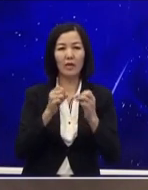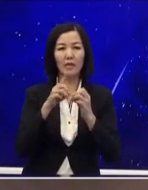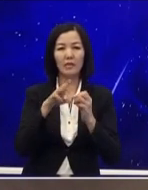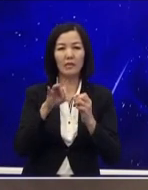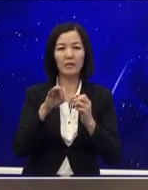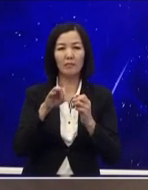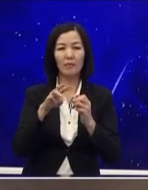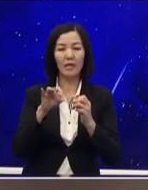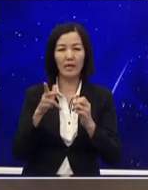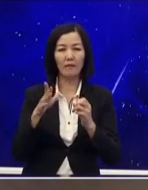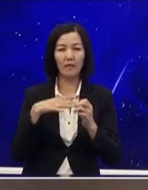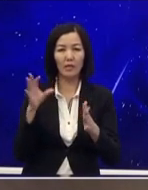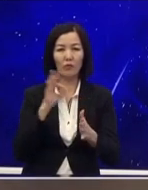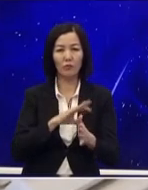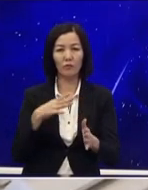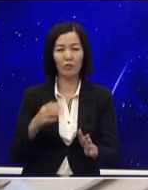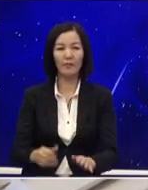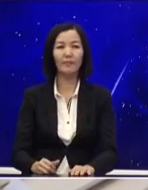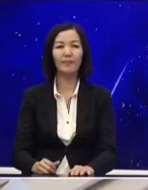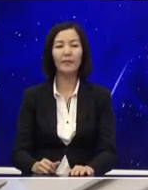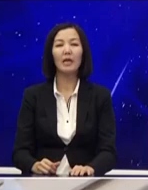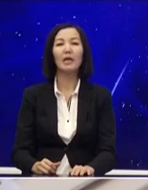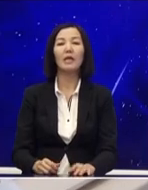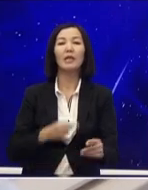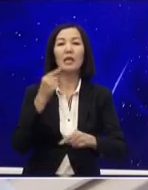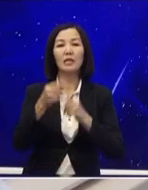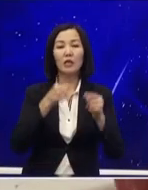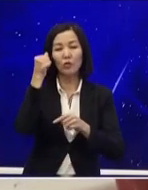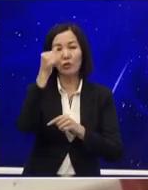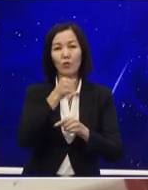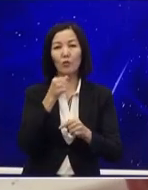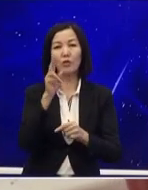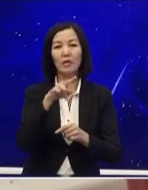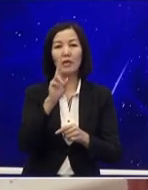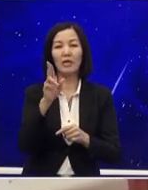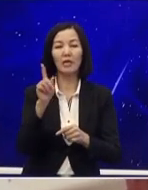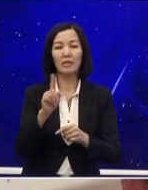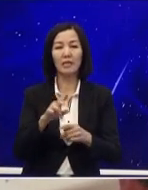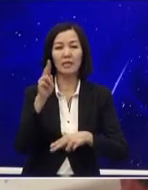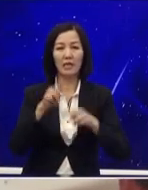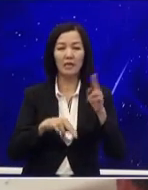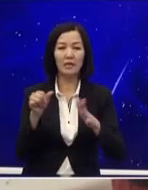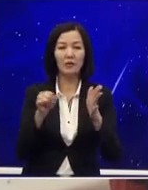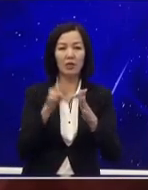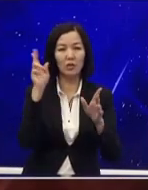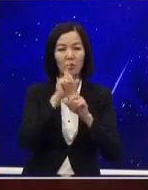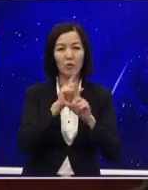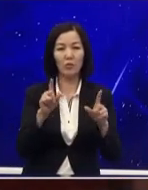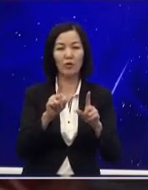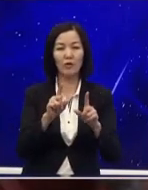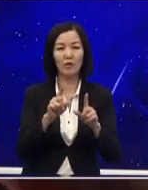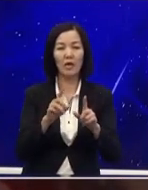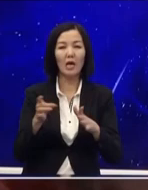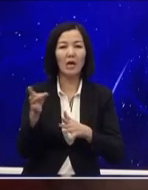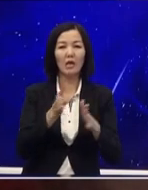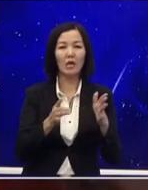11,5 миллиардов. Стоит также добавить, на следующий год по ДКЗ запланировано строительство 6 школ. Их возведут в тех районах